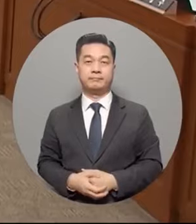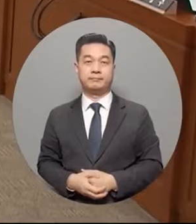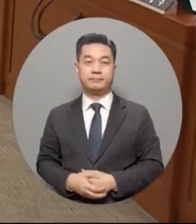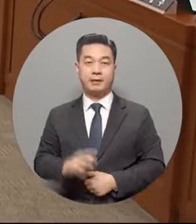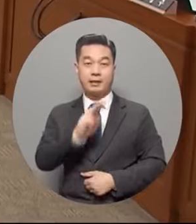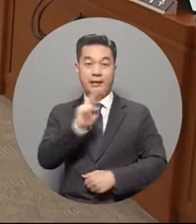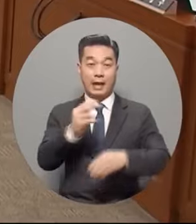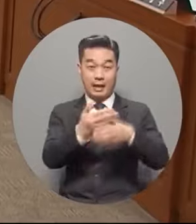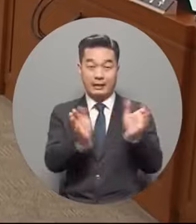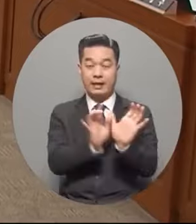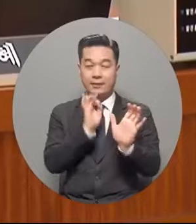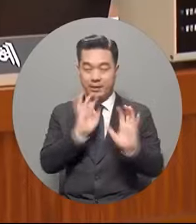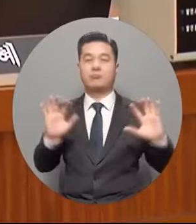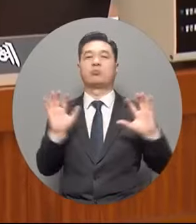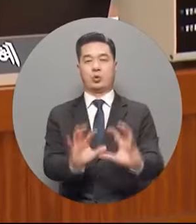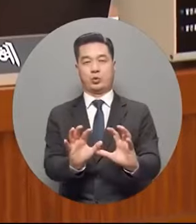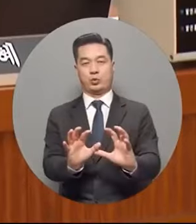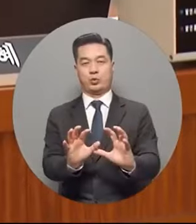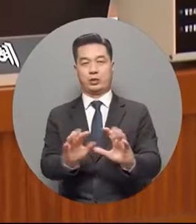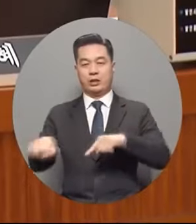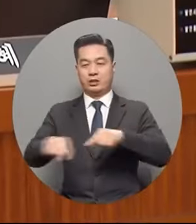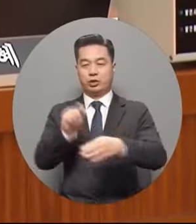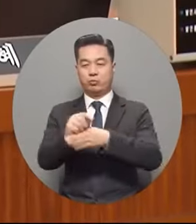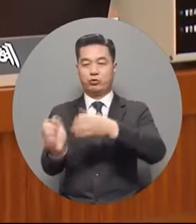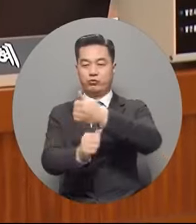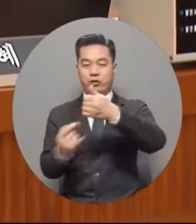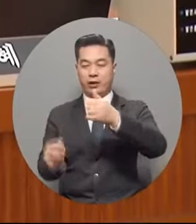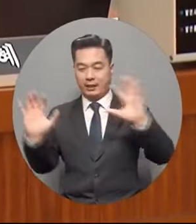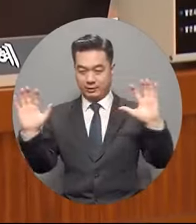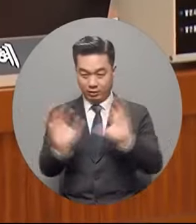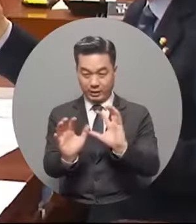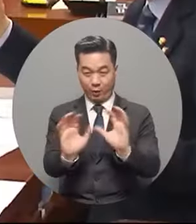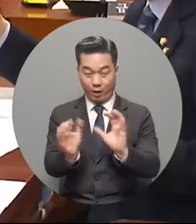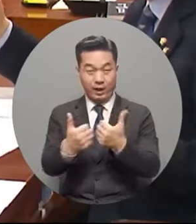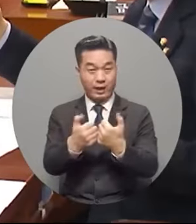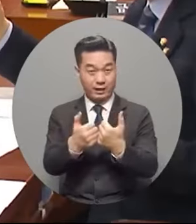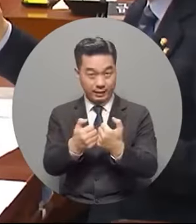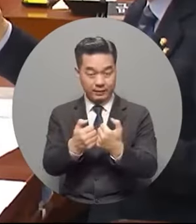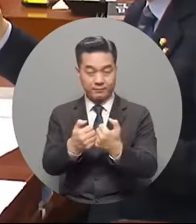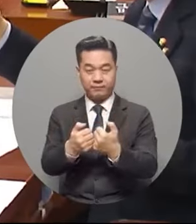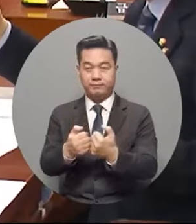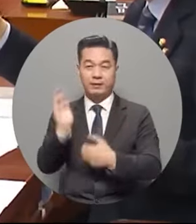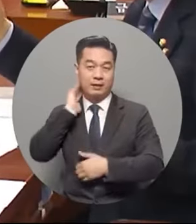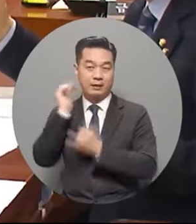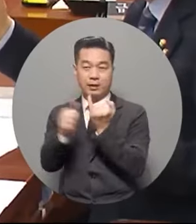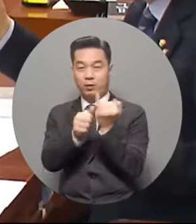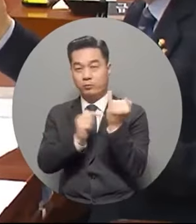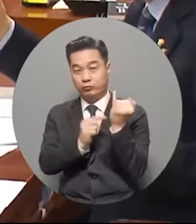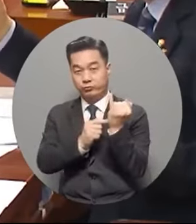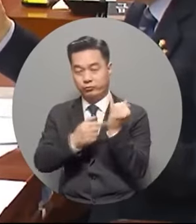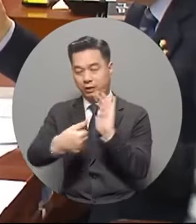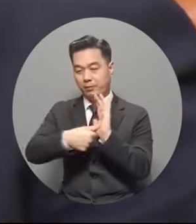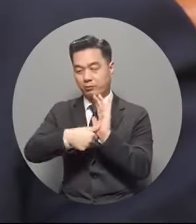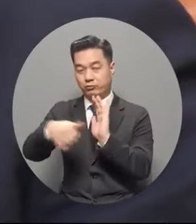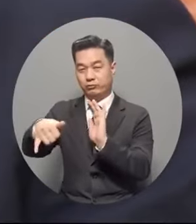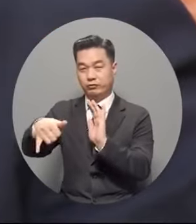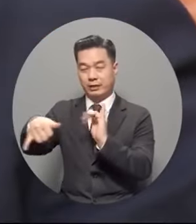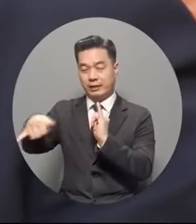야당 단독으로 소집된 국회 정무위 전체 회의. 김건희 여사 명품 가방 사건을 접수한